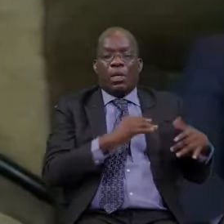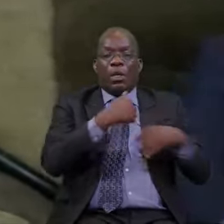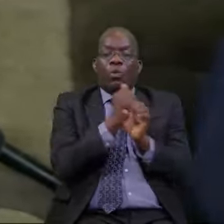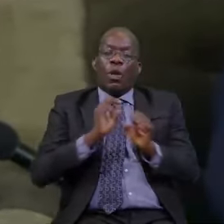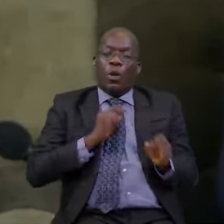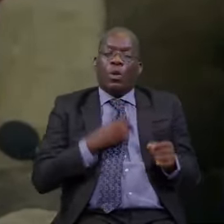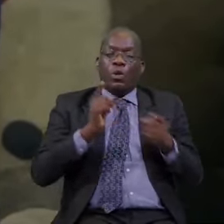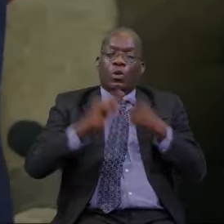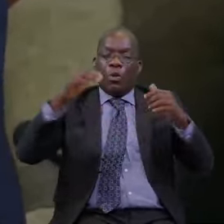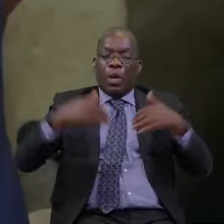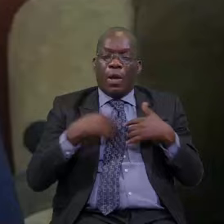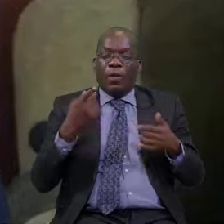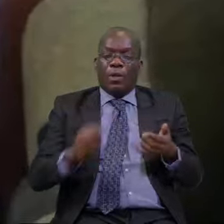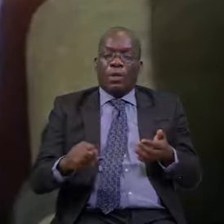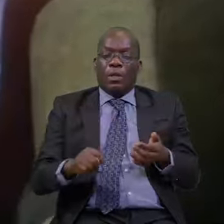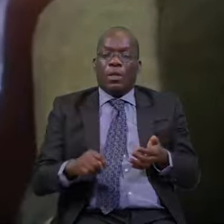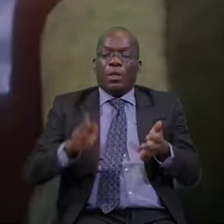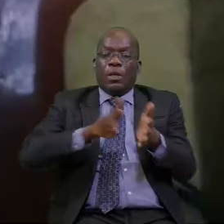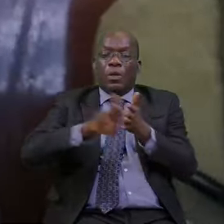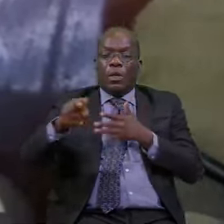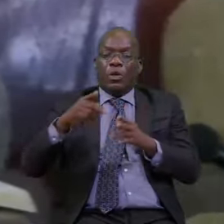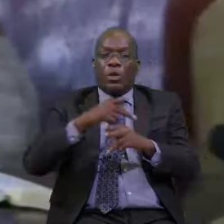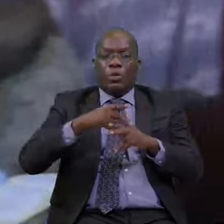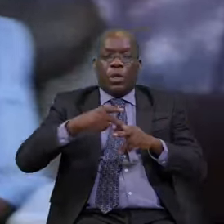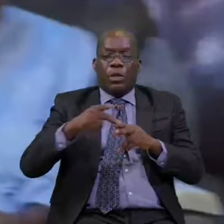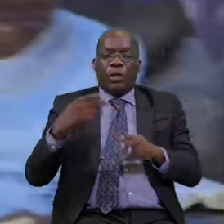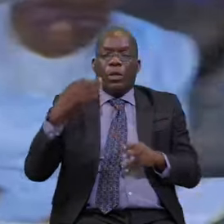avoir la pratique juste